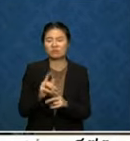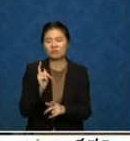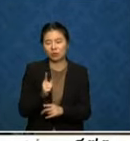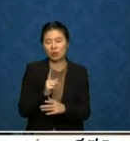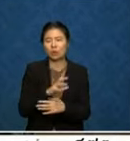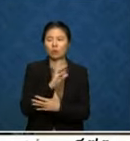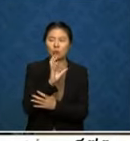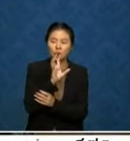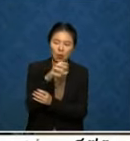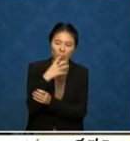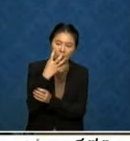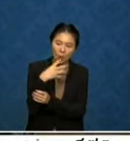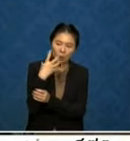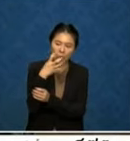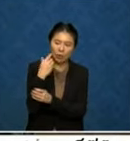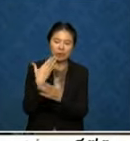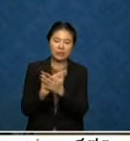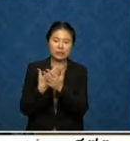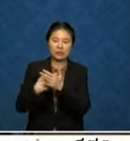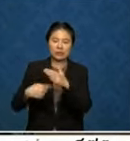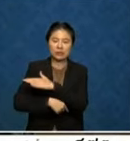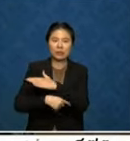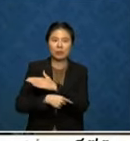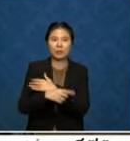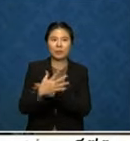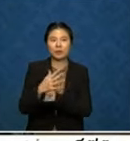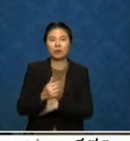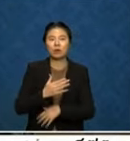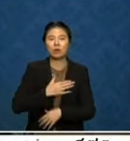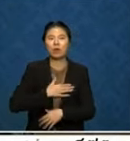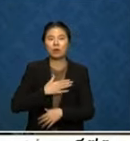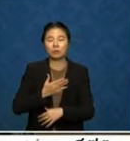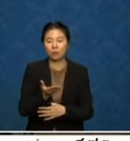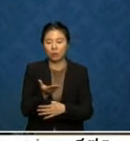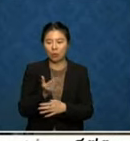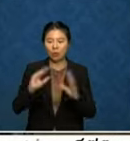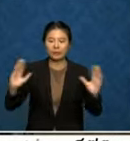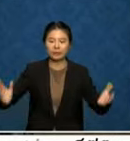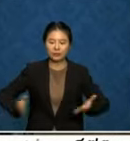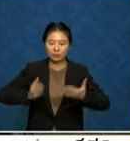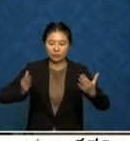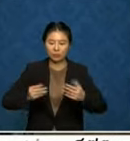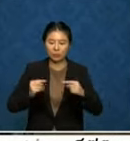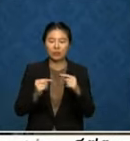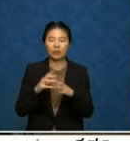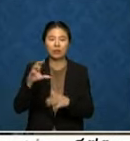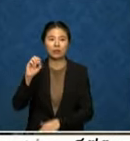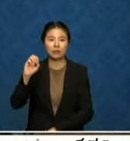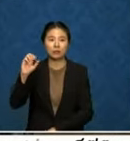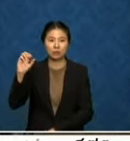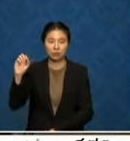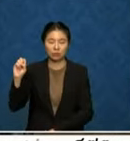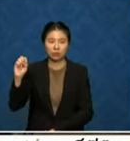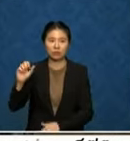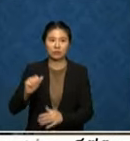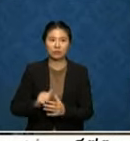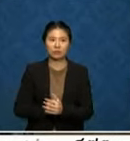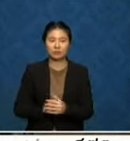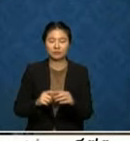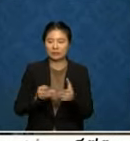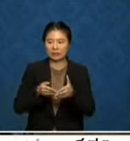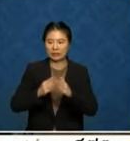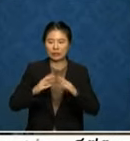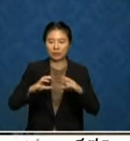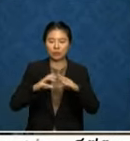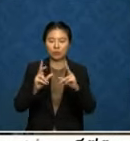ถูกช่อโกงจากธุรกิจแบบนี้ค่ะดิฉันจึงขอเป็นเสียงสนับสนุนให้สภาผู้แทนราษฎรตั้งคณ